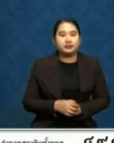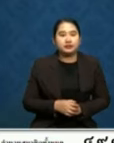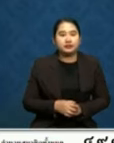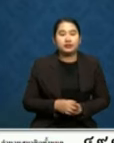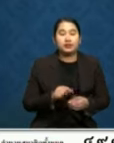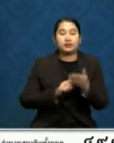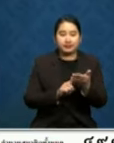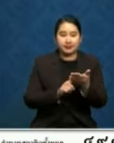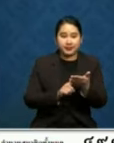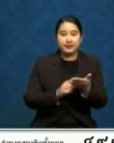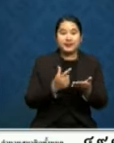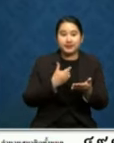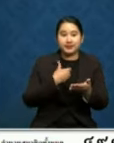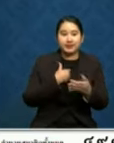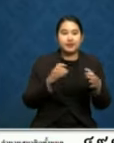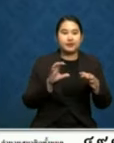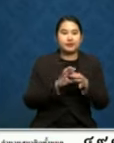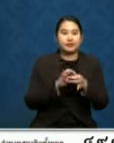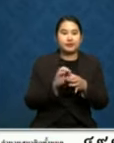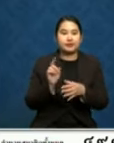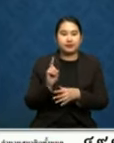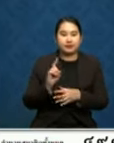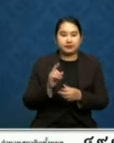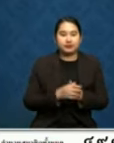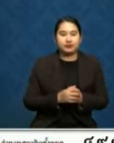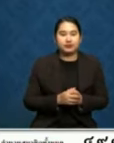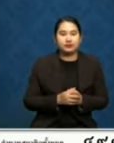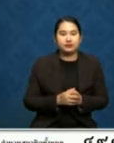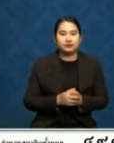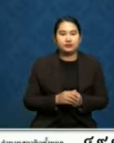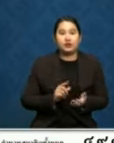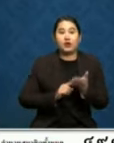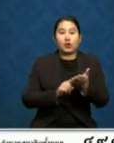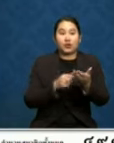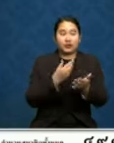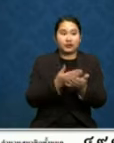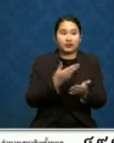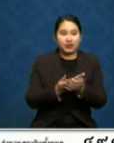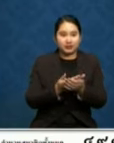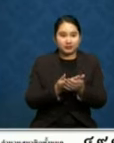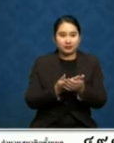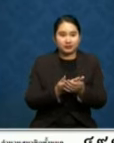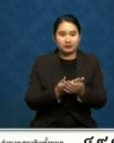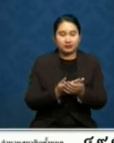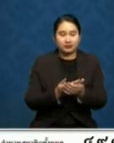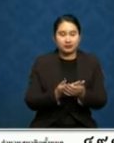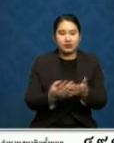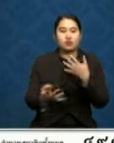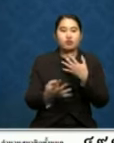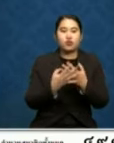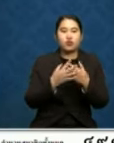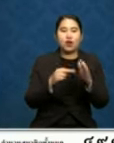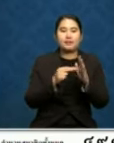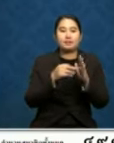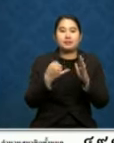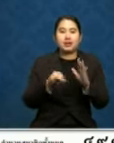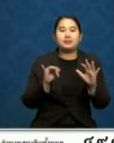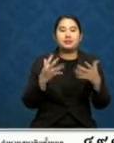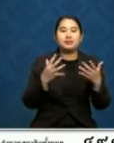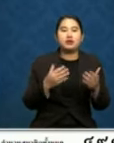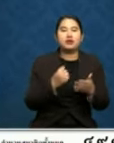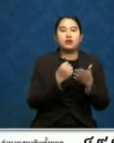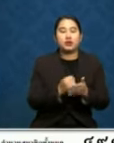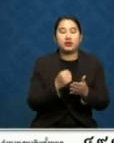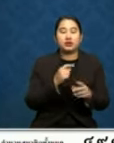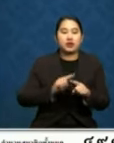ยื่นคำร้องเกี่ยวกับการขอ เงินชดเชยการที่ต้องไปจำคุกโดยที่ไม่ได้มีความผิดนะคะหลายคดีม